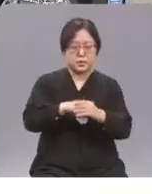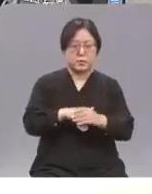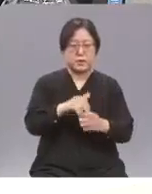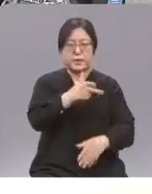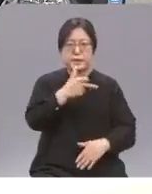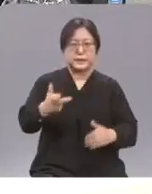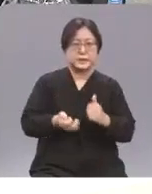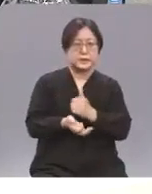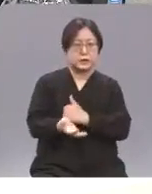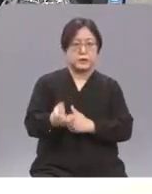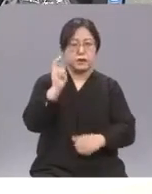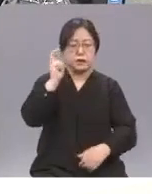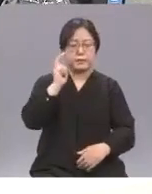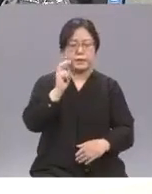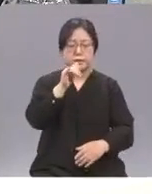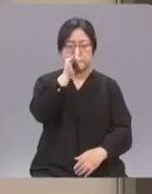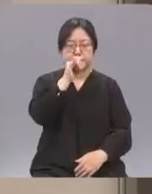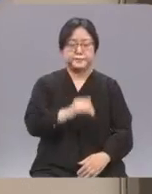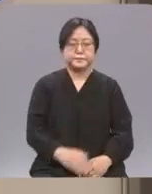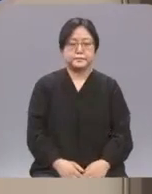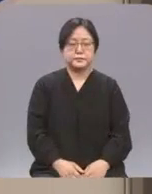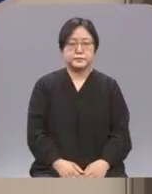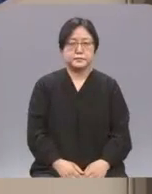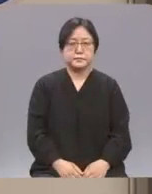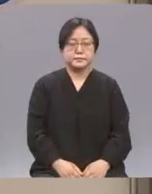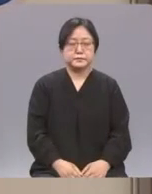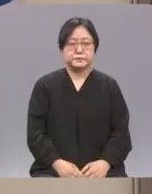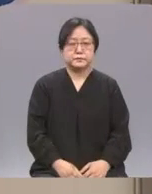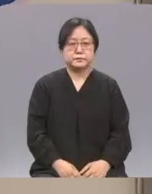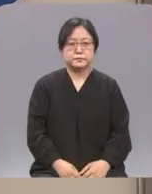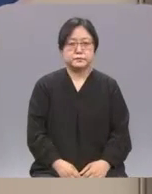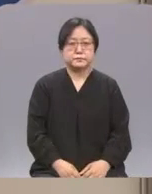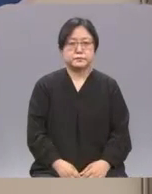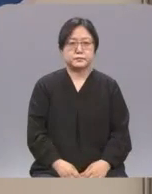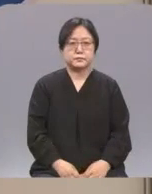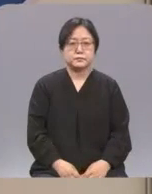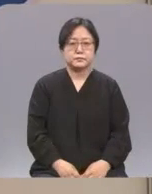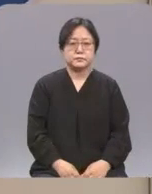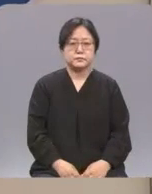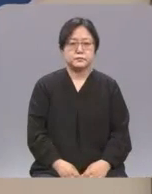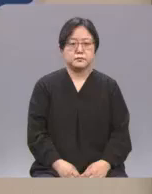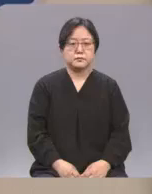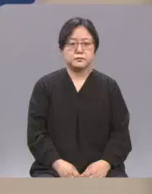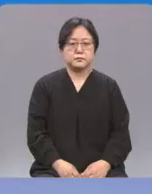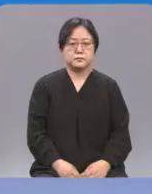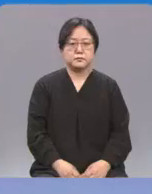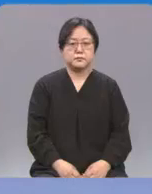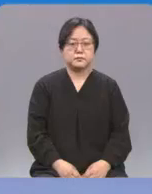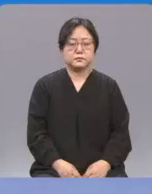큰 변수로 떠오르고 있습니다. KBS 뉴스 이성각입니다.